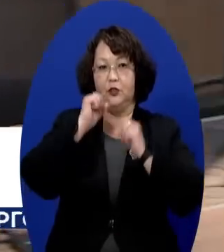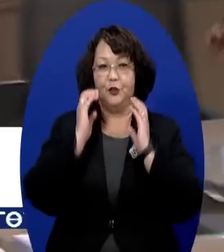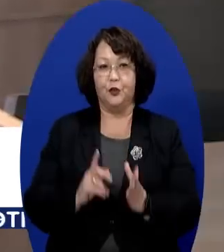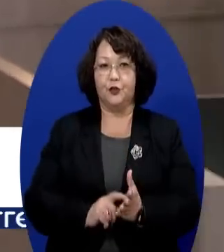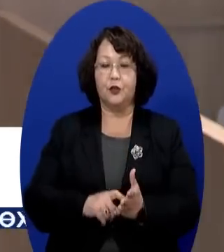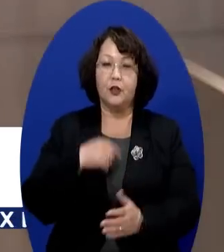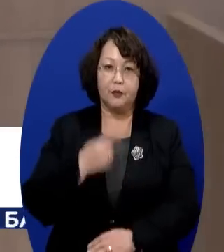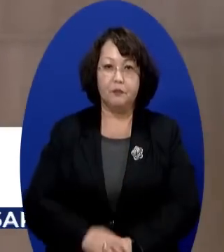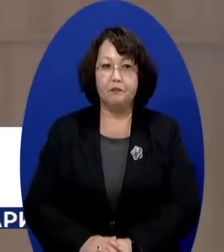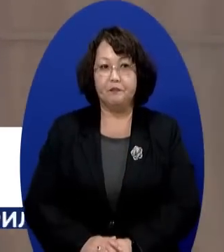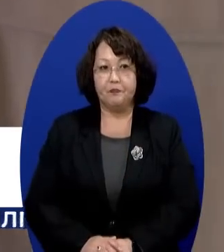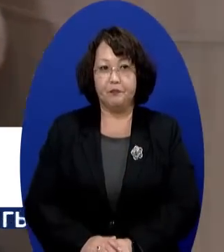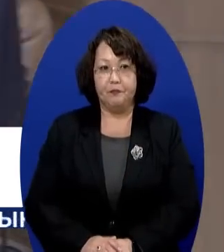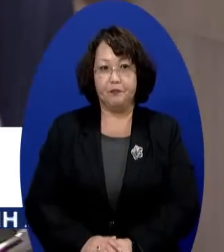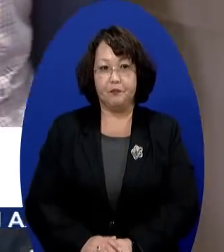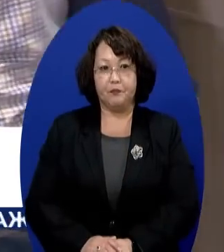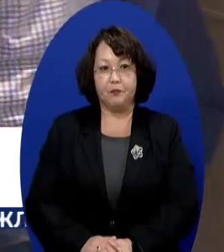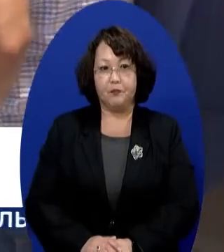суурь дээр бид нар ажиллаа явж байгаа.